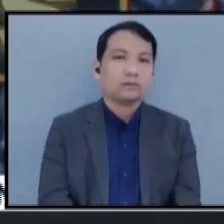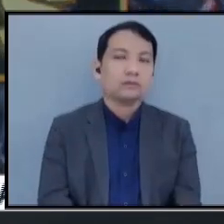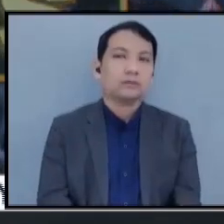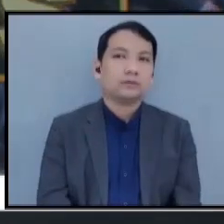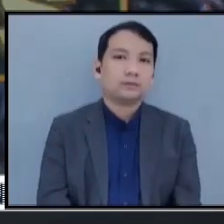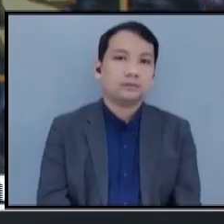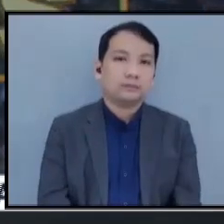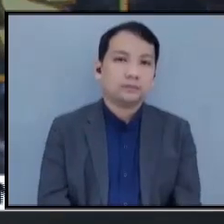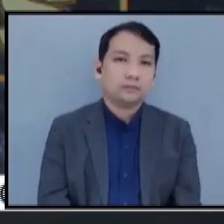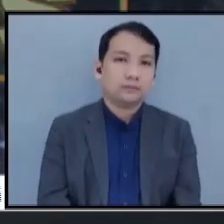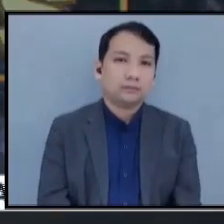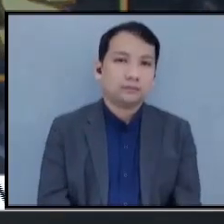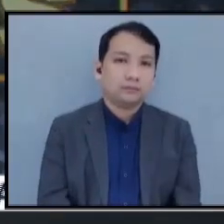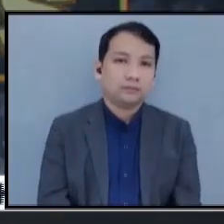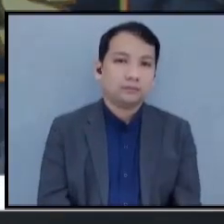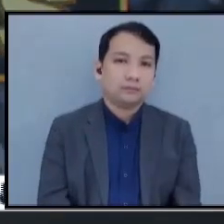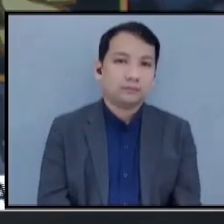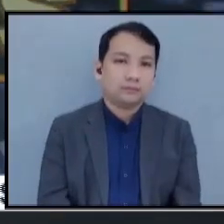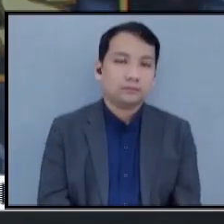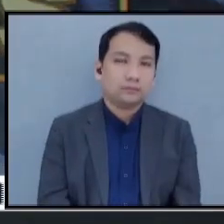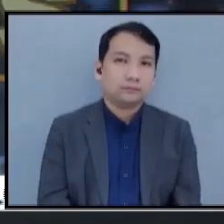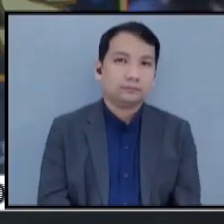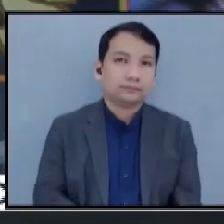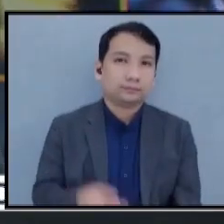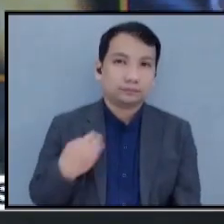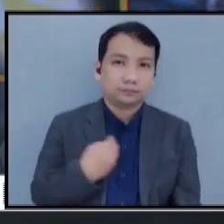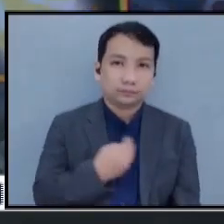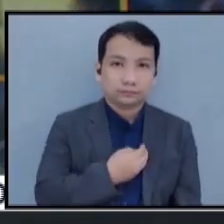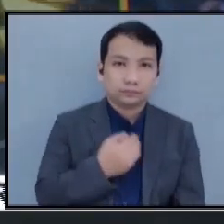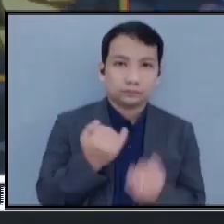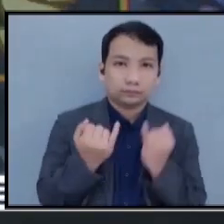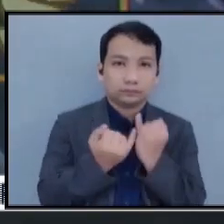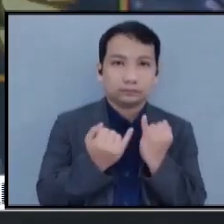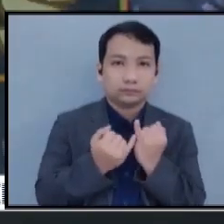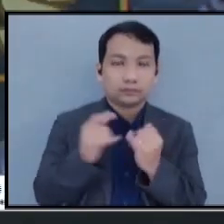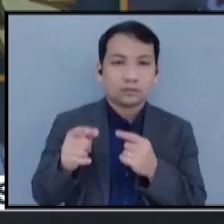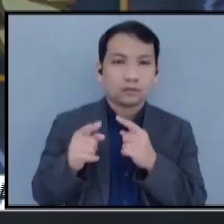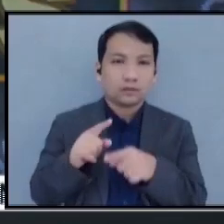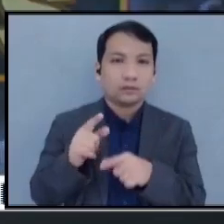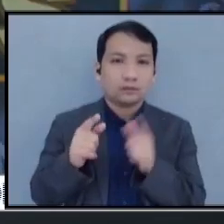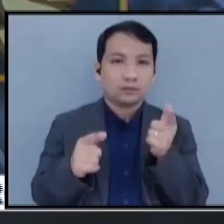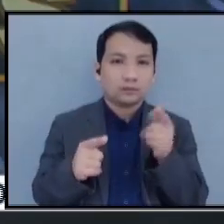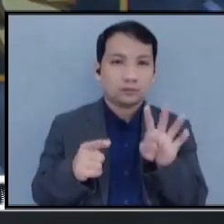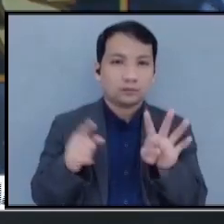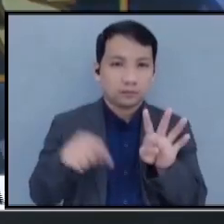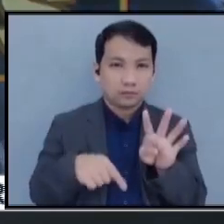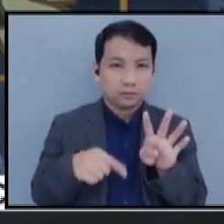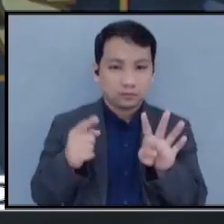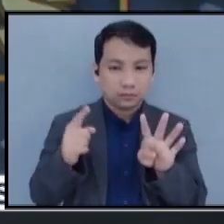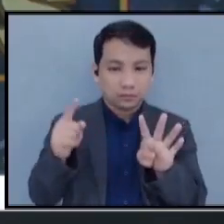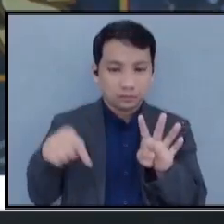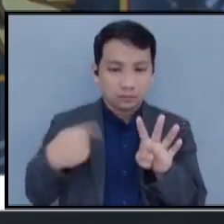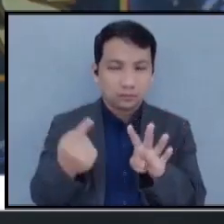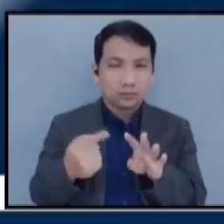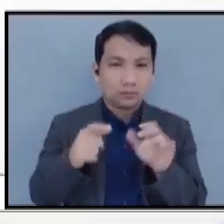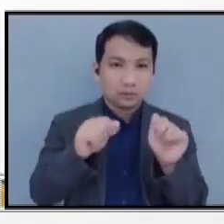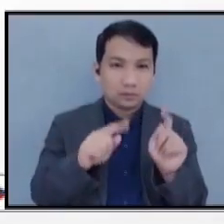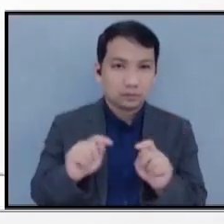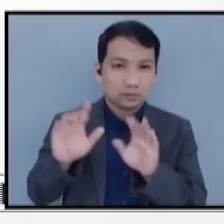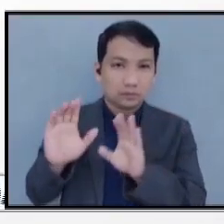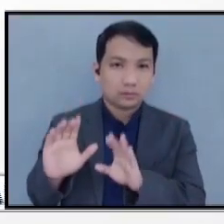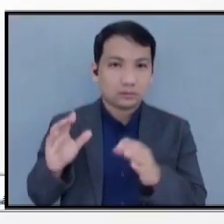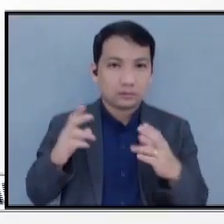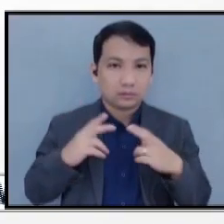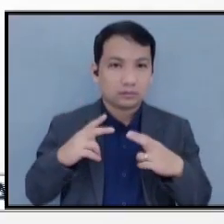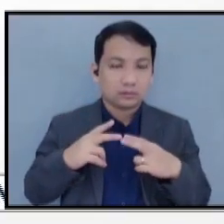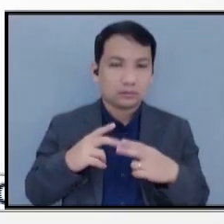maari ng tawagan ng miyembro ng Phil health ang kanilang hotline 24 Oras kahit pa weekend o holiday maaring tawagan ng